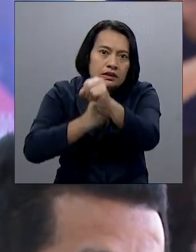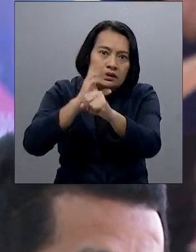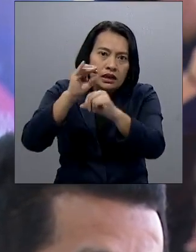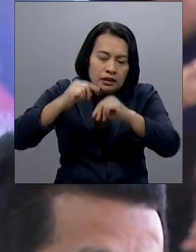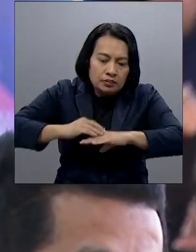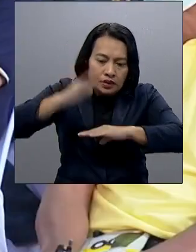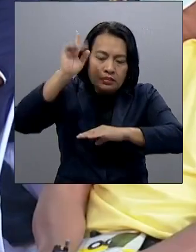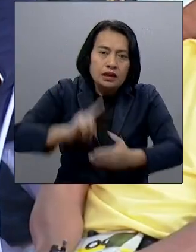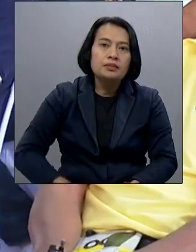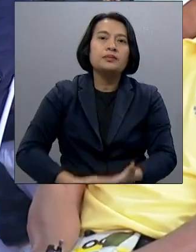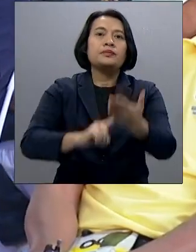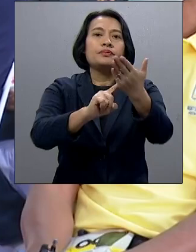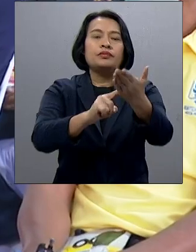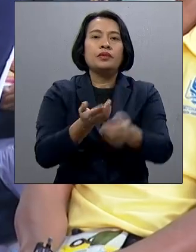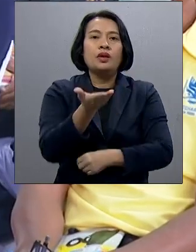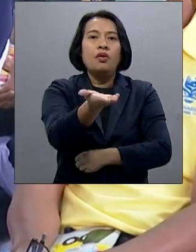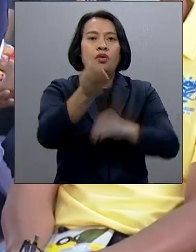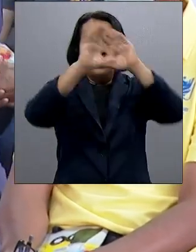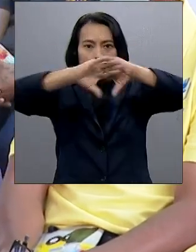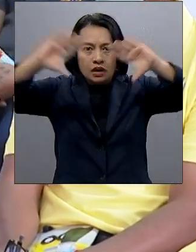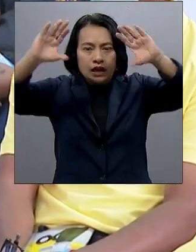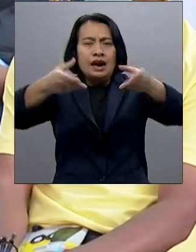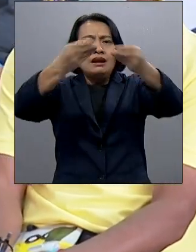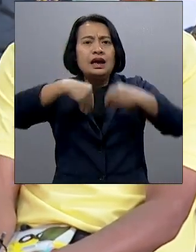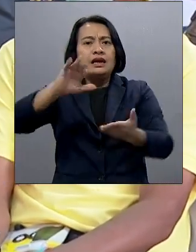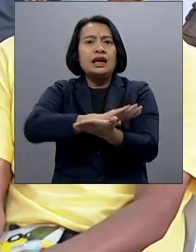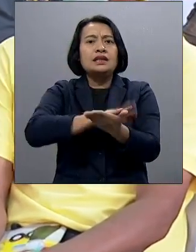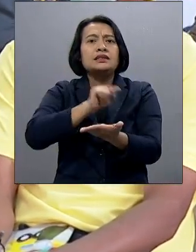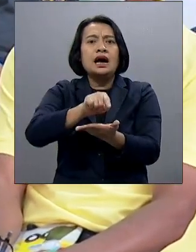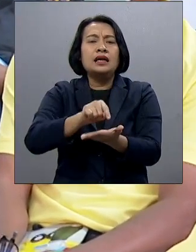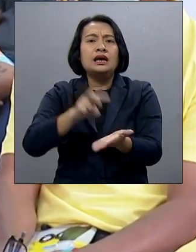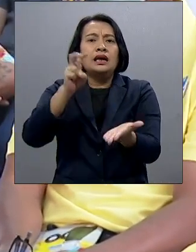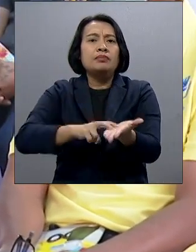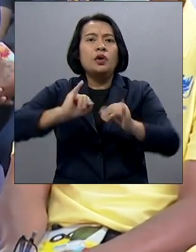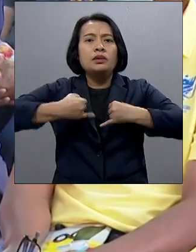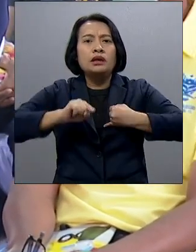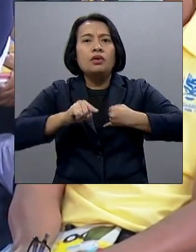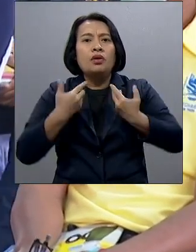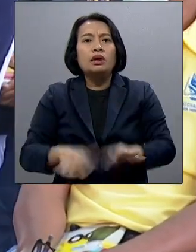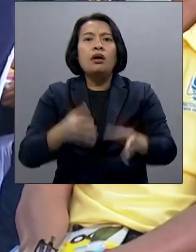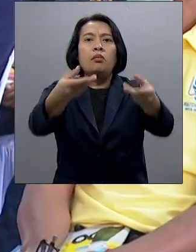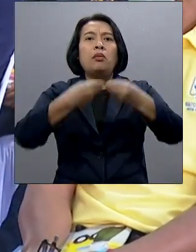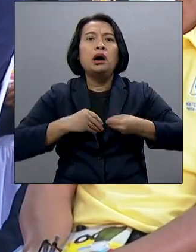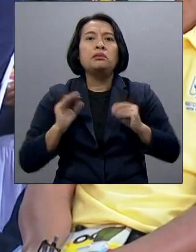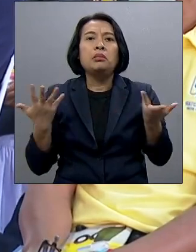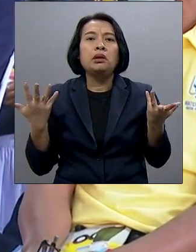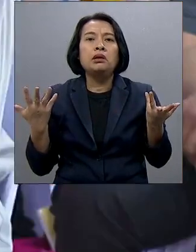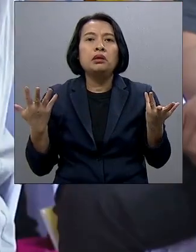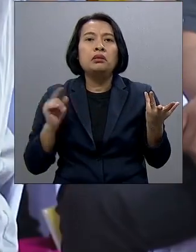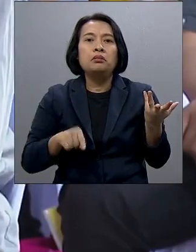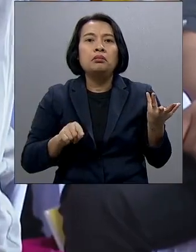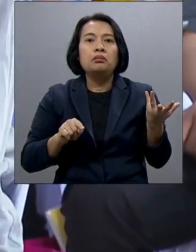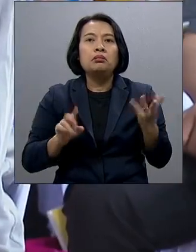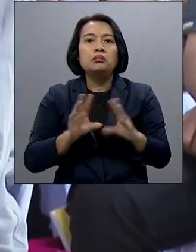เรื่องขอให้หน่วยงานภาครัฐพิจารณาออกเอกสารสิทธิ์ให้แต่ว่าจนปัจจุบันนี้ก็ยังไม่ได้ยังไม่มีข้อยุตินะคะ